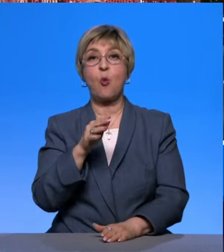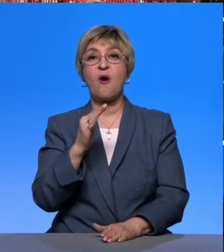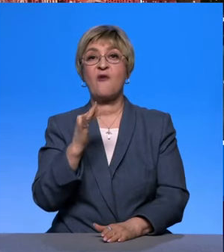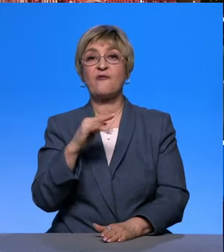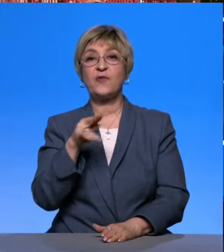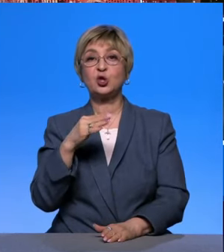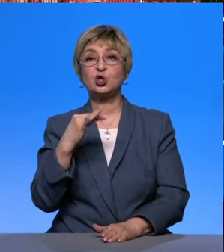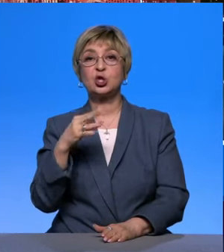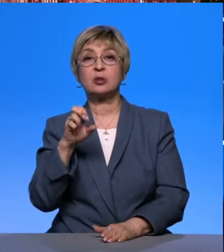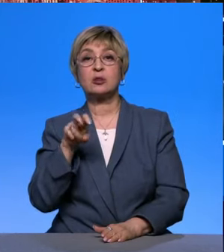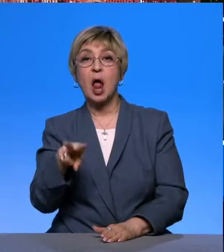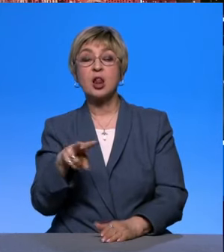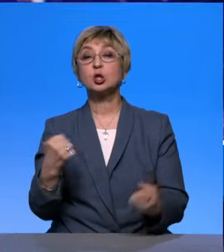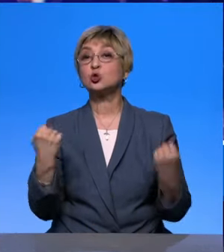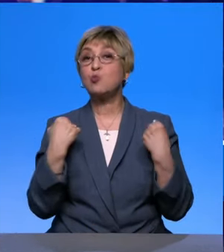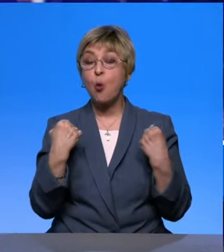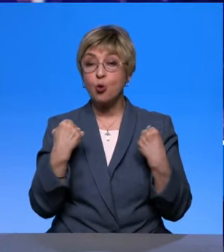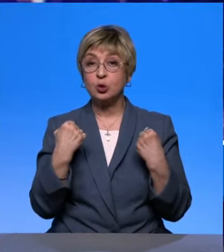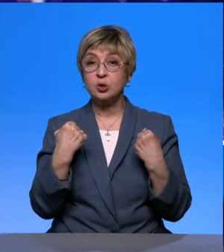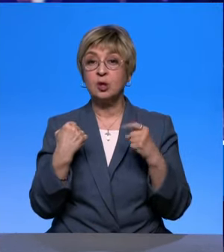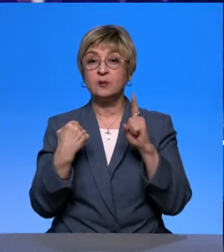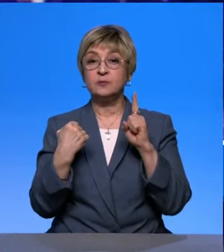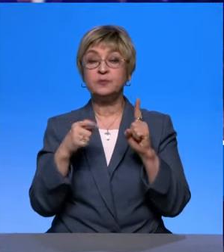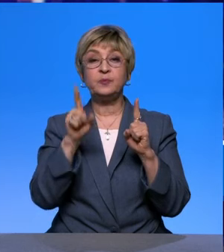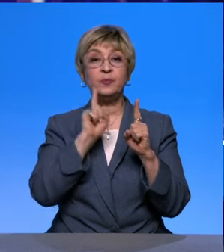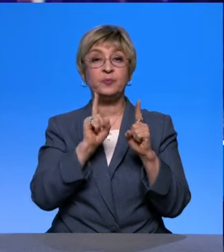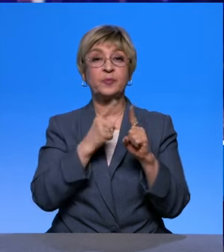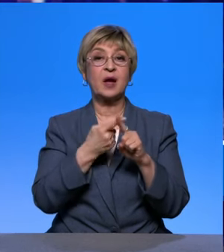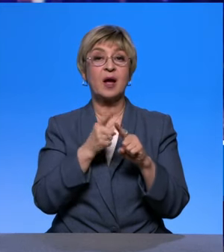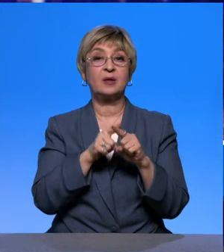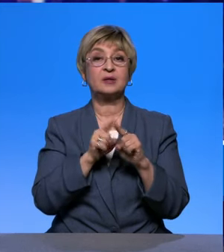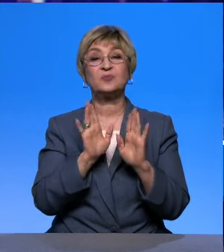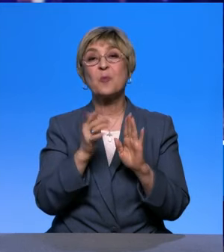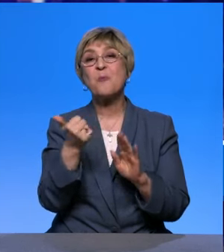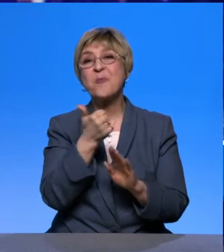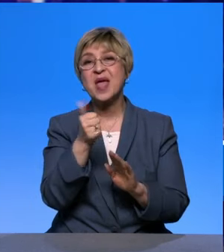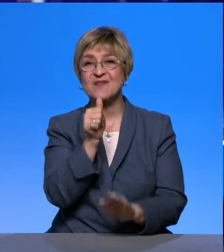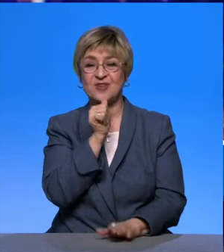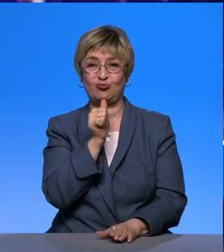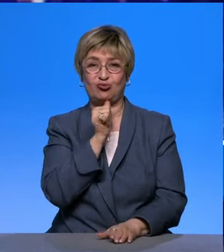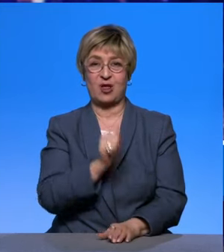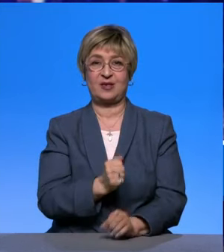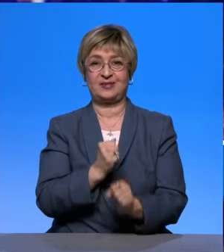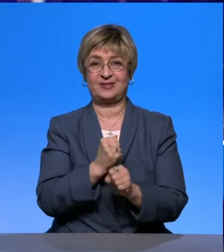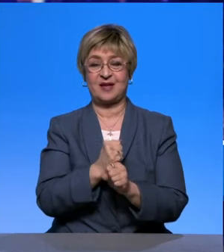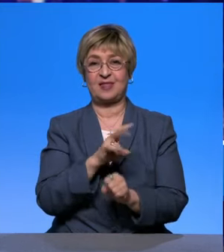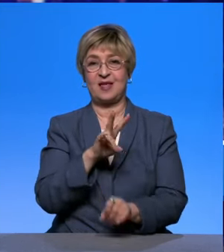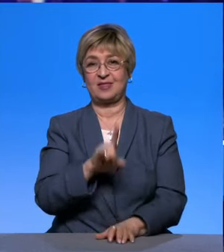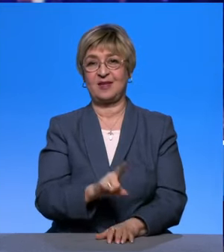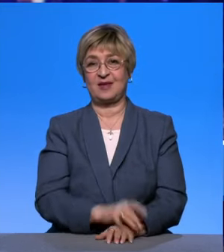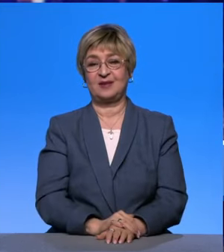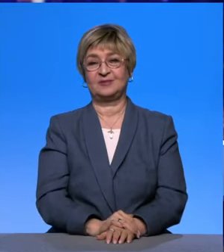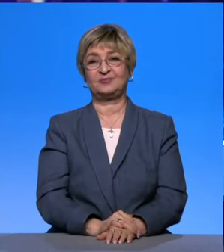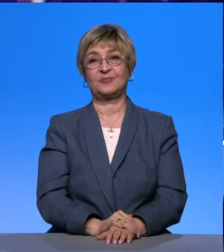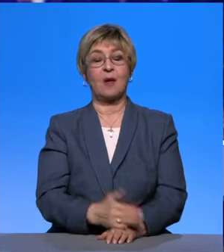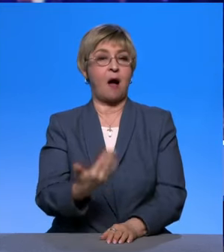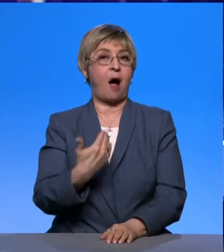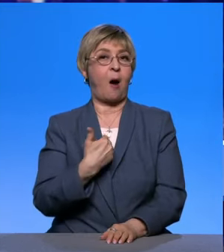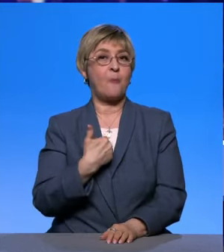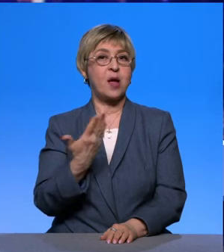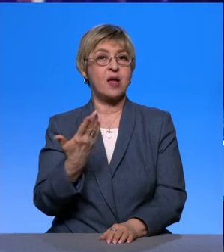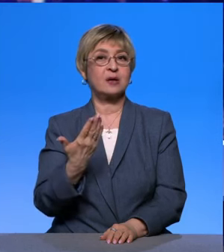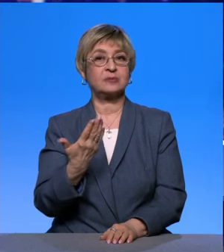фиджитал-спорту. Пока это ведь, ну это же вот первые шаги сделаны всего-то, да, а мы